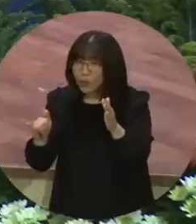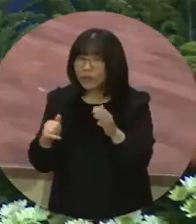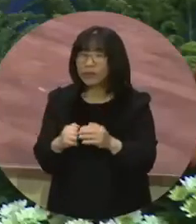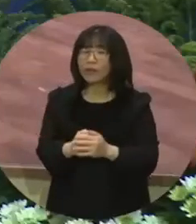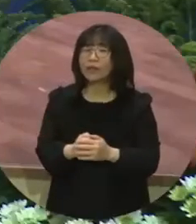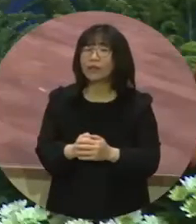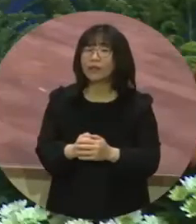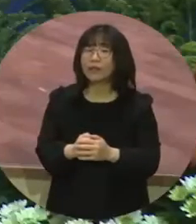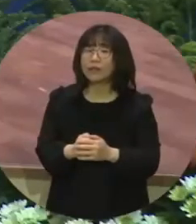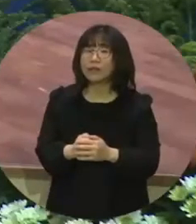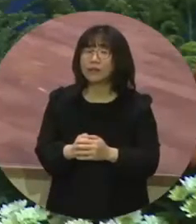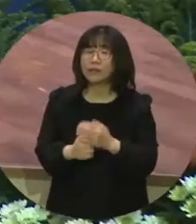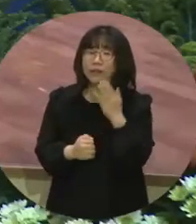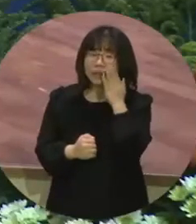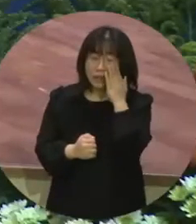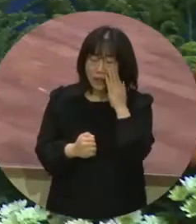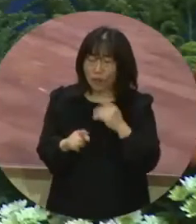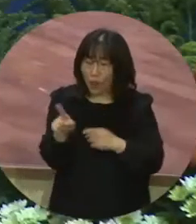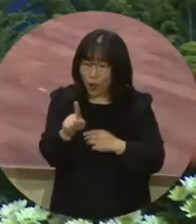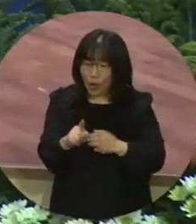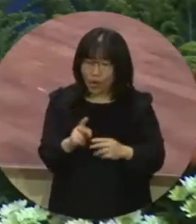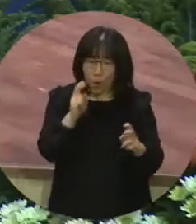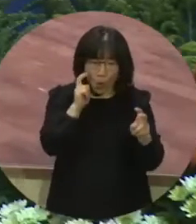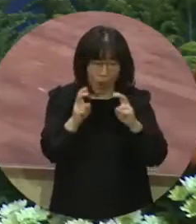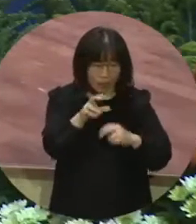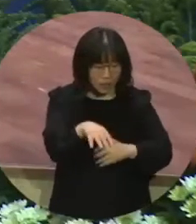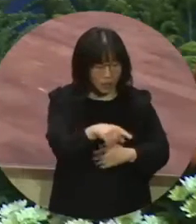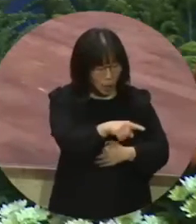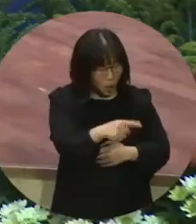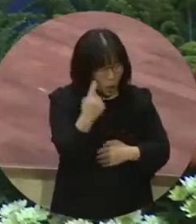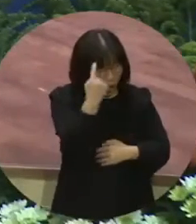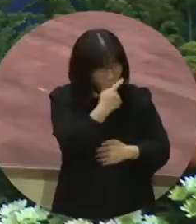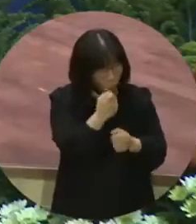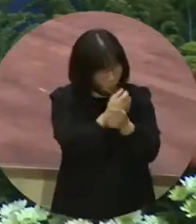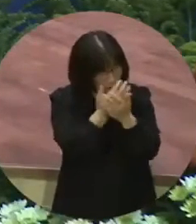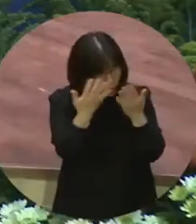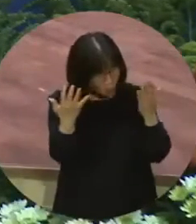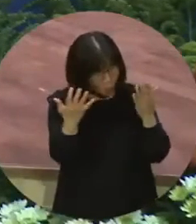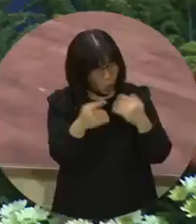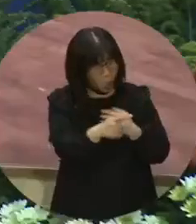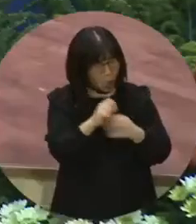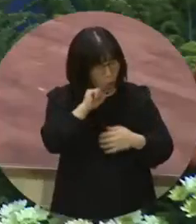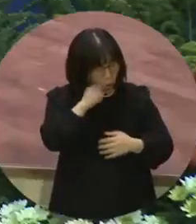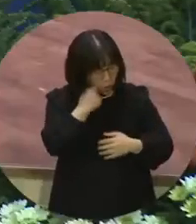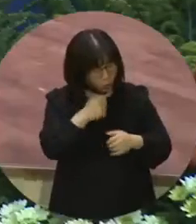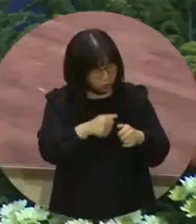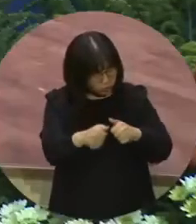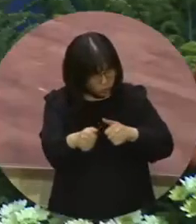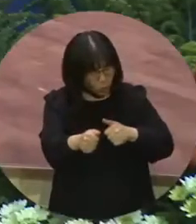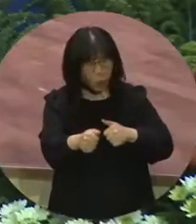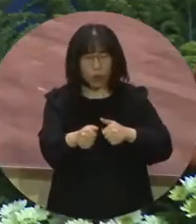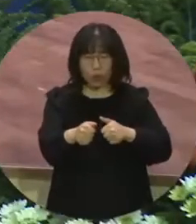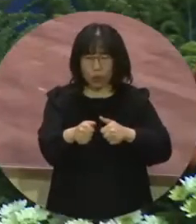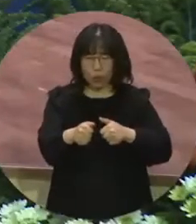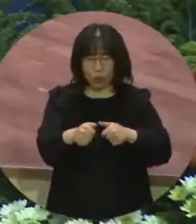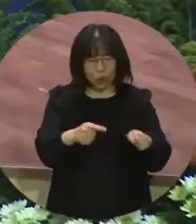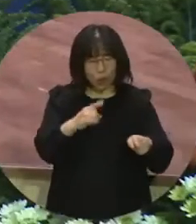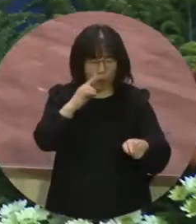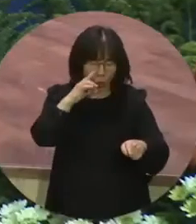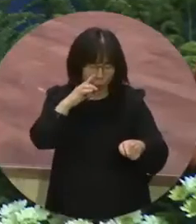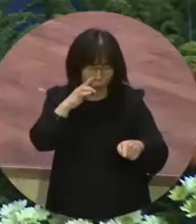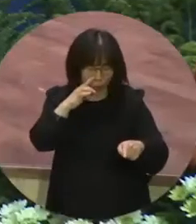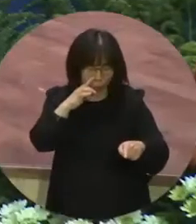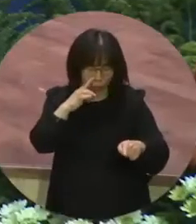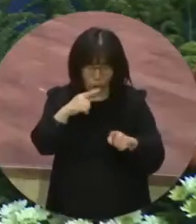직장에서 표정이 너무 밝고 너무 어려움을 다 이겨내면서 어떻게 저렇게 사나 싶어서 궁금해서 교회와